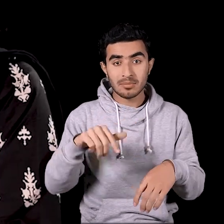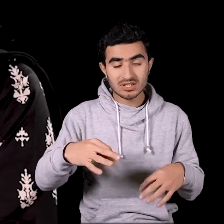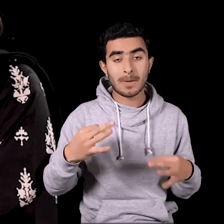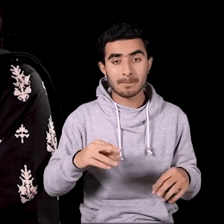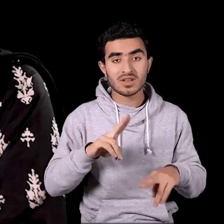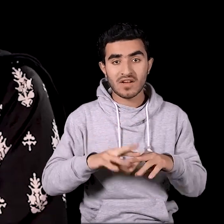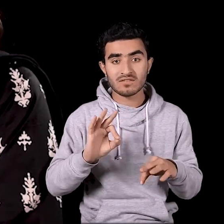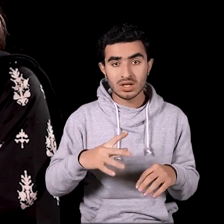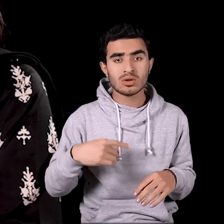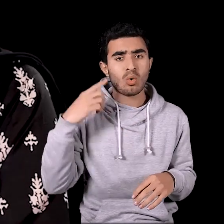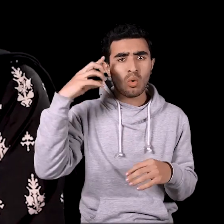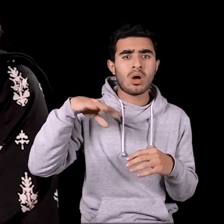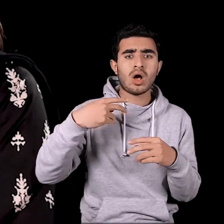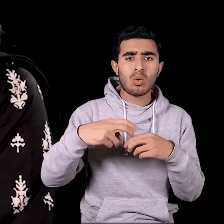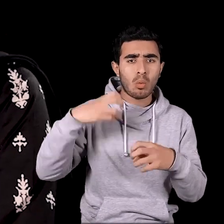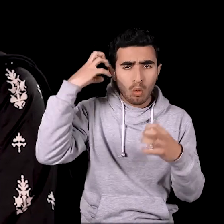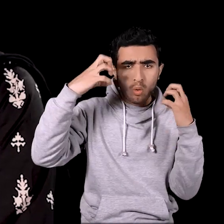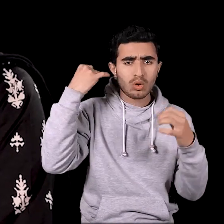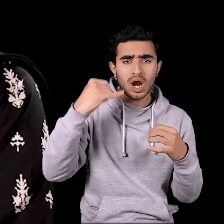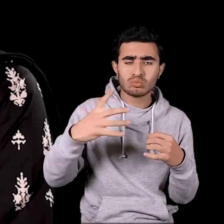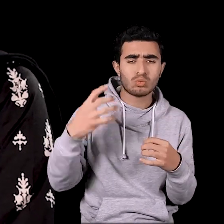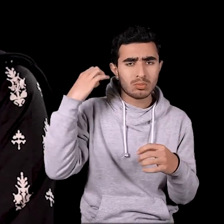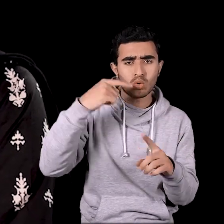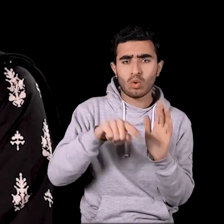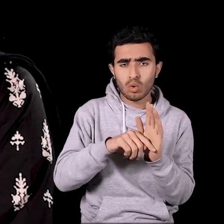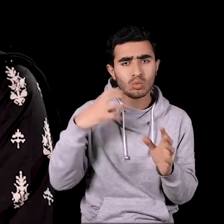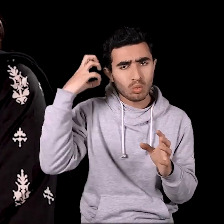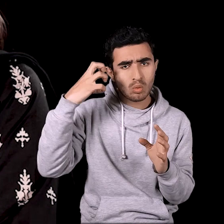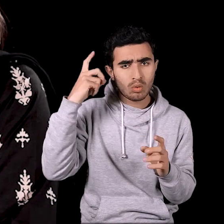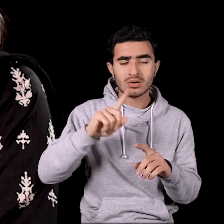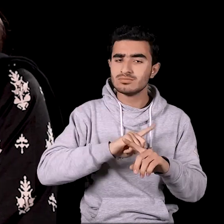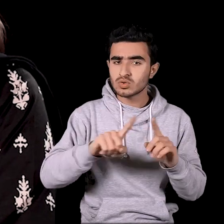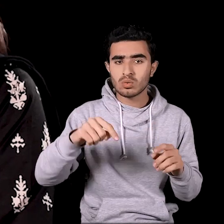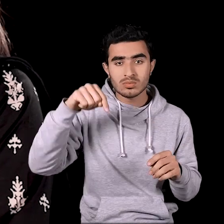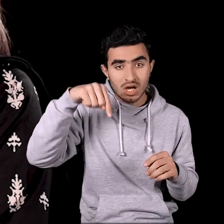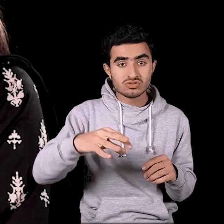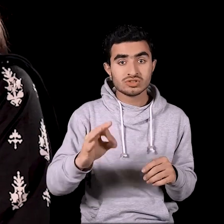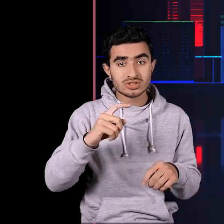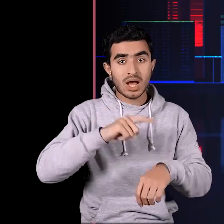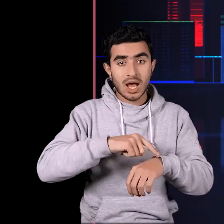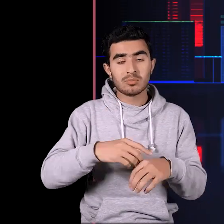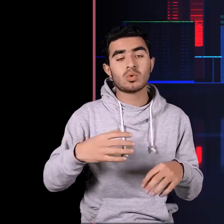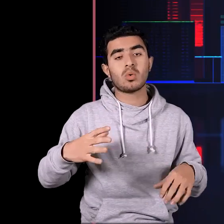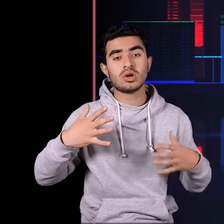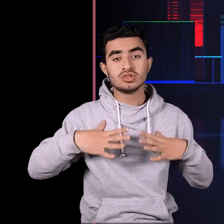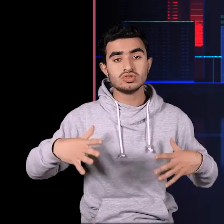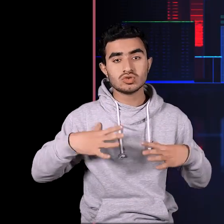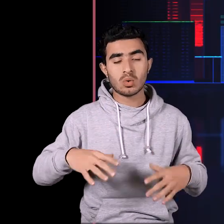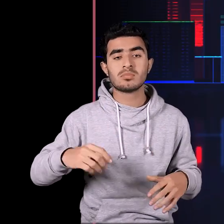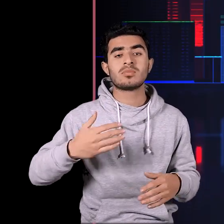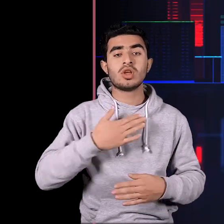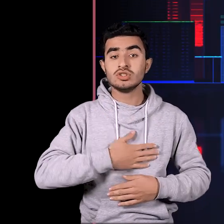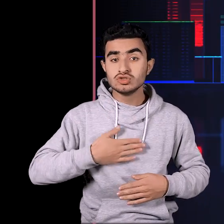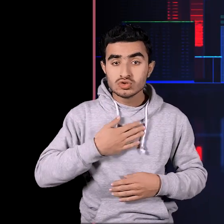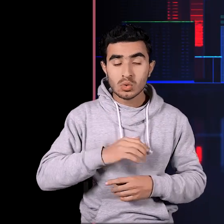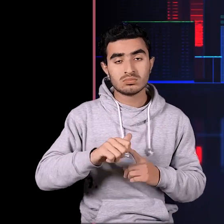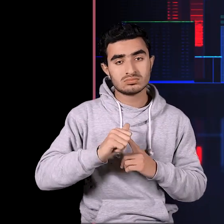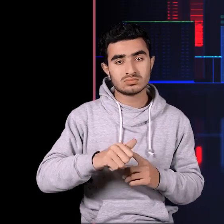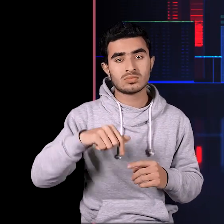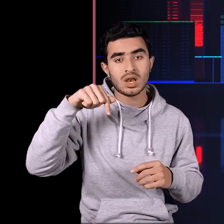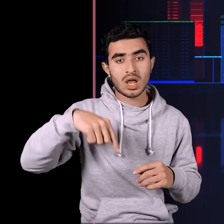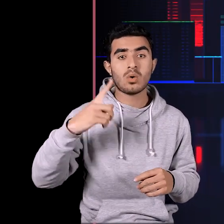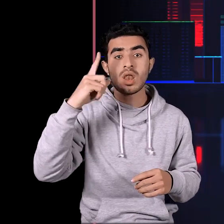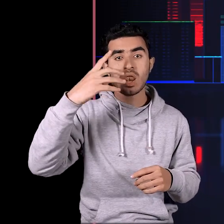कि ओहो बुरा होगा, कुछ गलत होगा, कुछ ख़राब होगा, जो ये वक्त है वो भी आप ऐसे ही गुजार देंगे. अल्लाह ताला ने